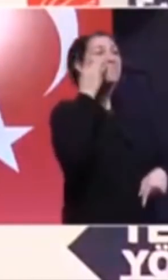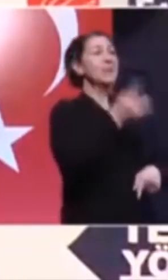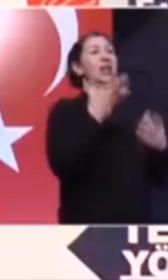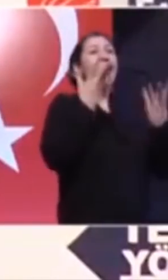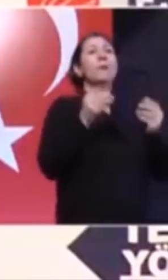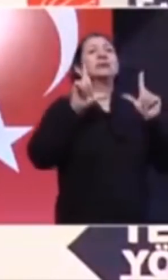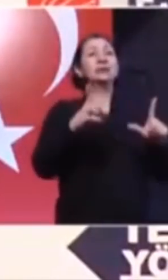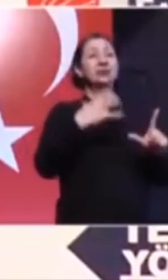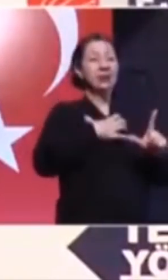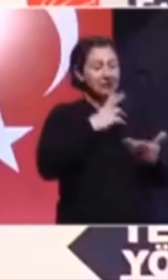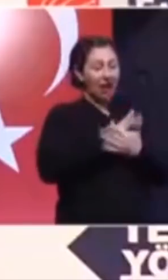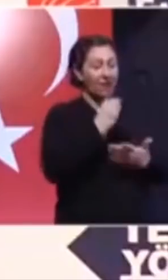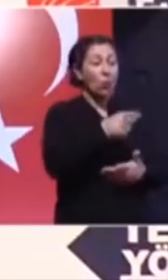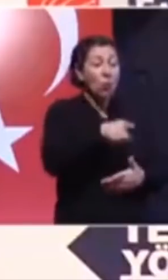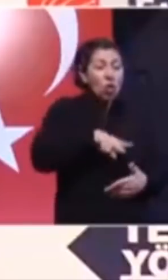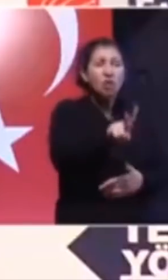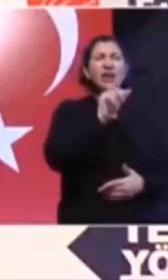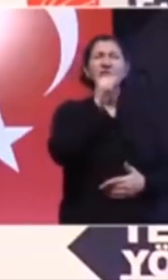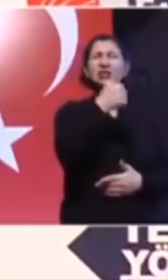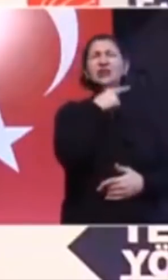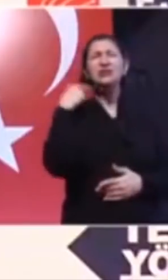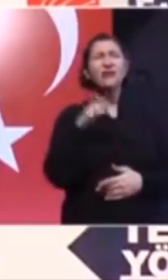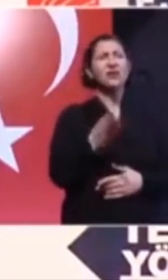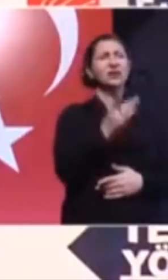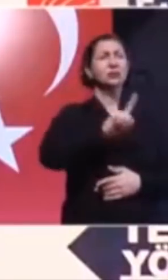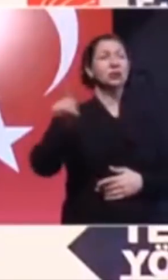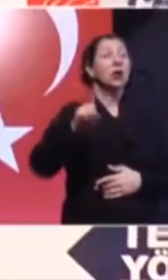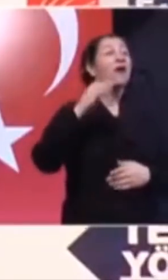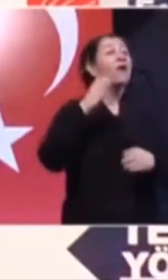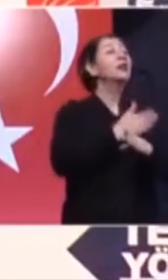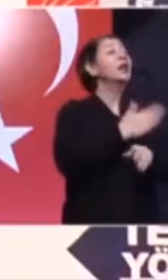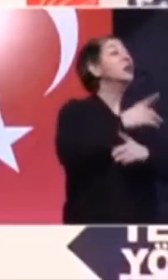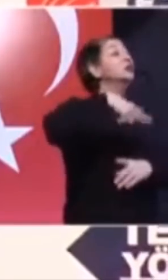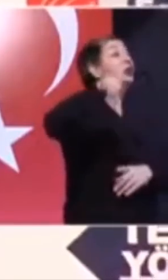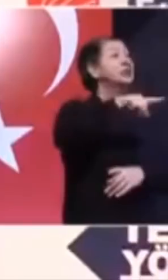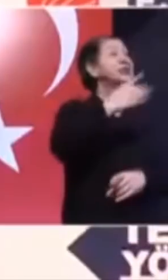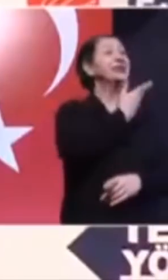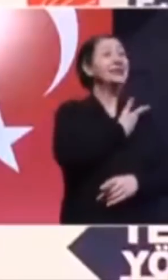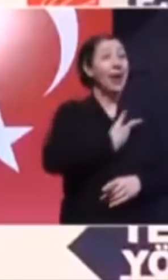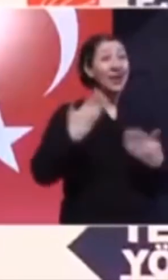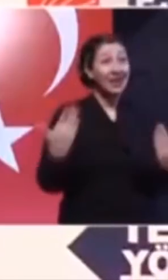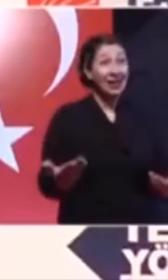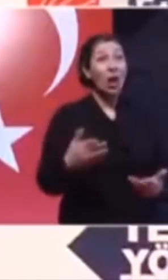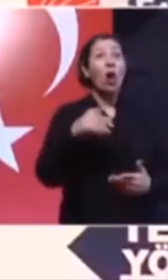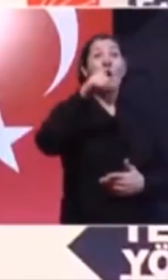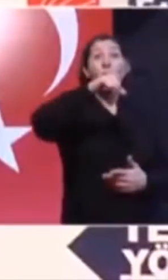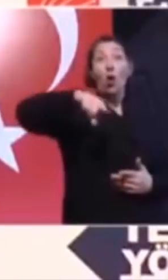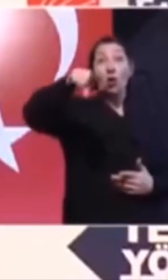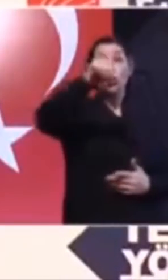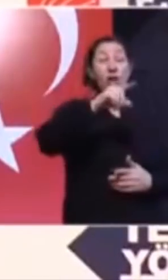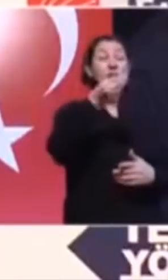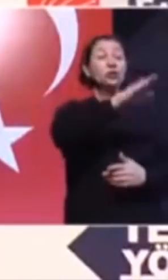zorundayız. Bu yolda asla vazgeçmeyeceğiz. Vatandaşlarımız sevmekten, onları